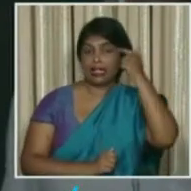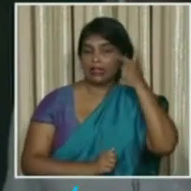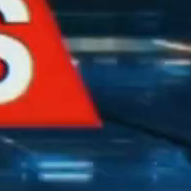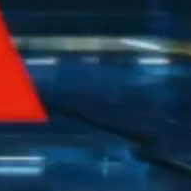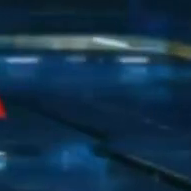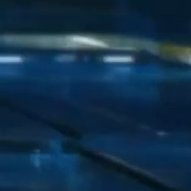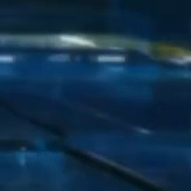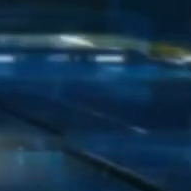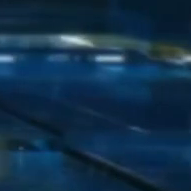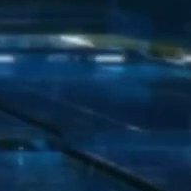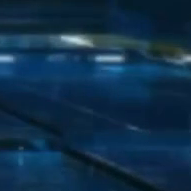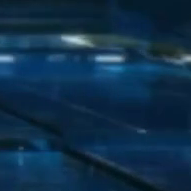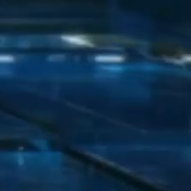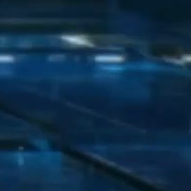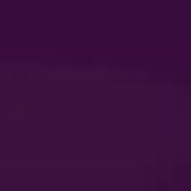දිහා බලන්න එපා.